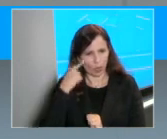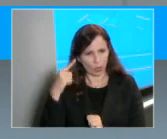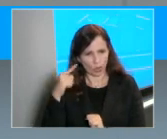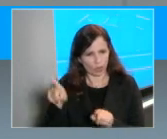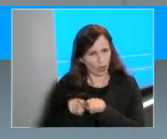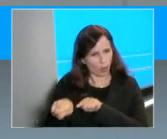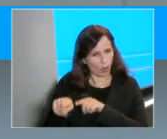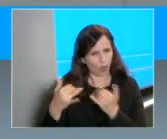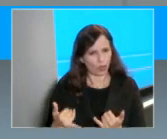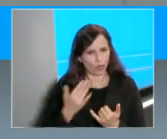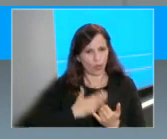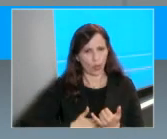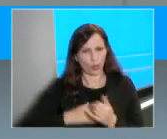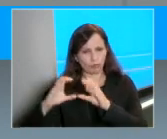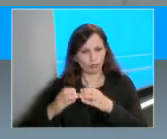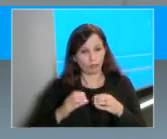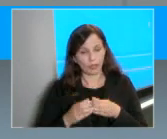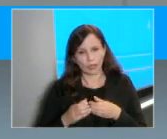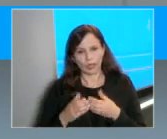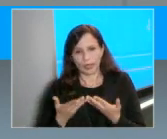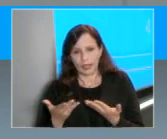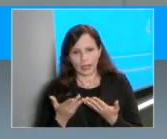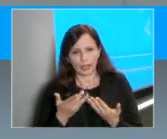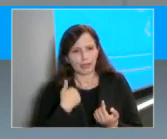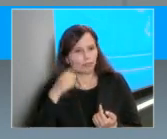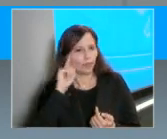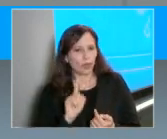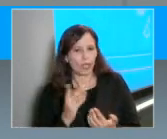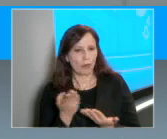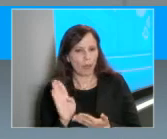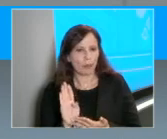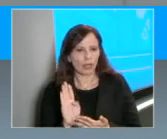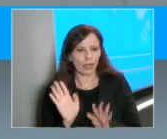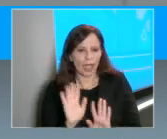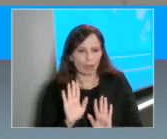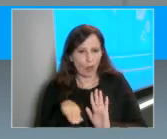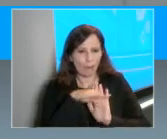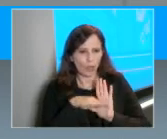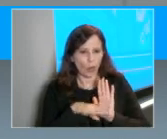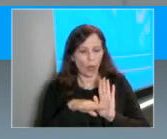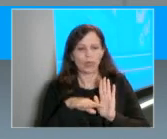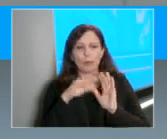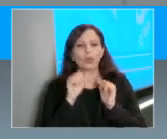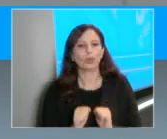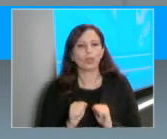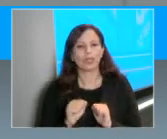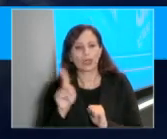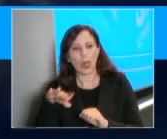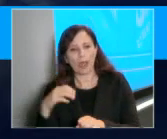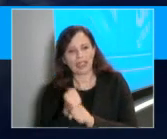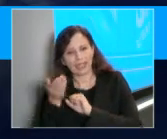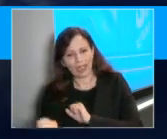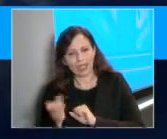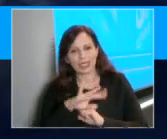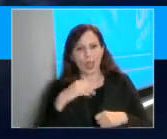דווקא כן ירצה כמה שיותר רשימות. אני לא יודע מה נתניהו חושב. לדעתי אין פה מתכון בדוק אגב. אנחנו רואים שזה לא עבד לא ככה ולא